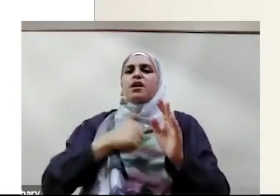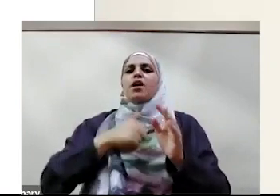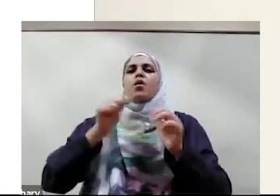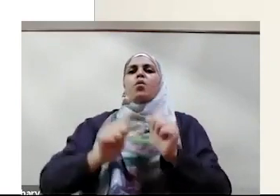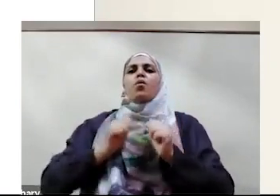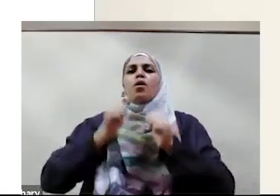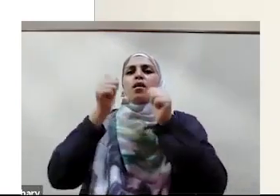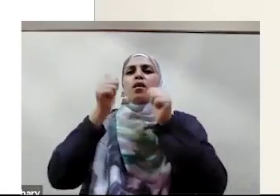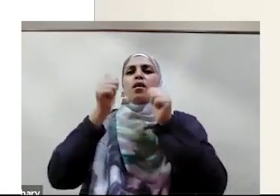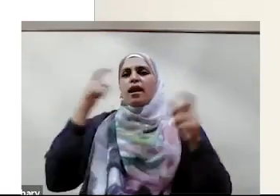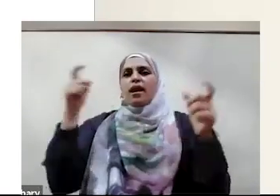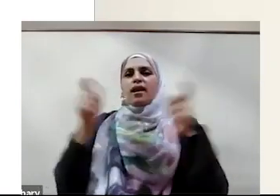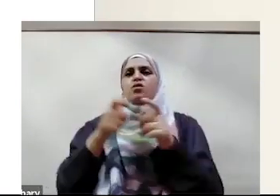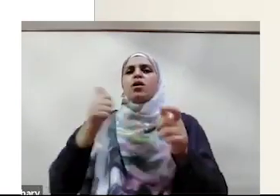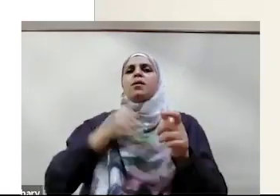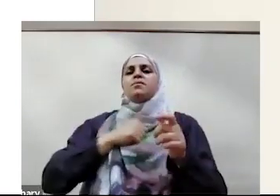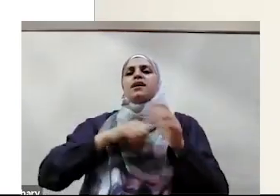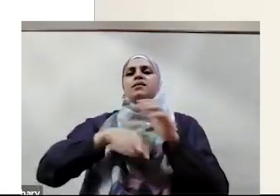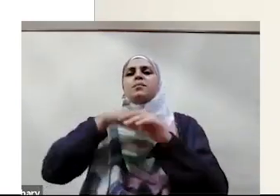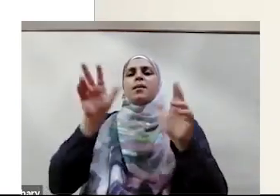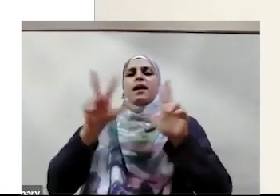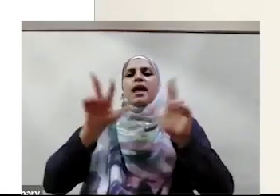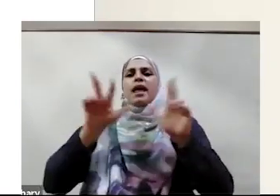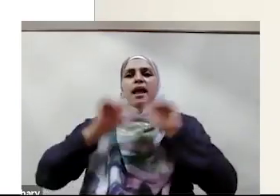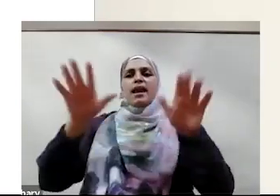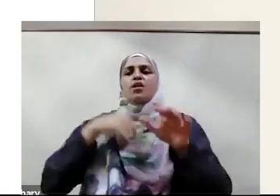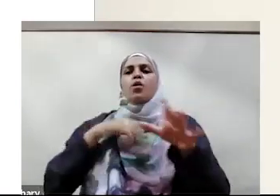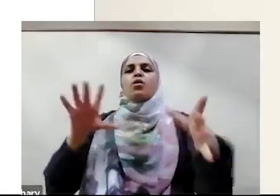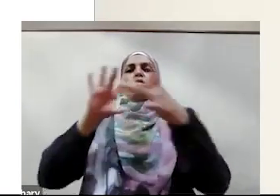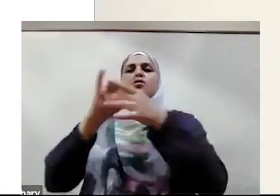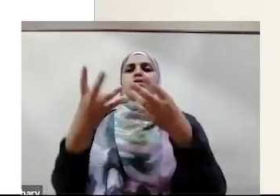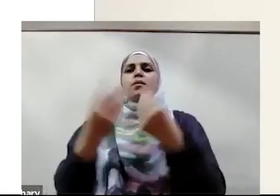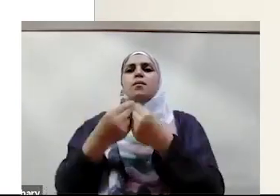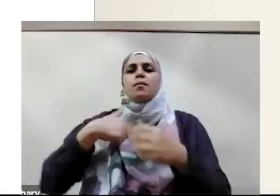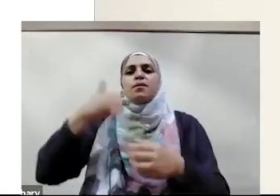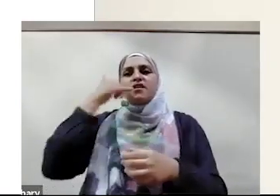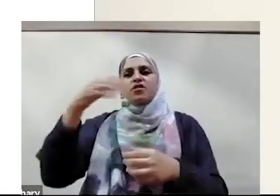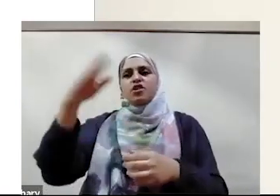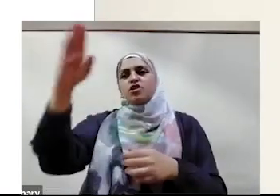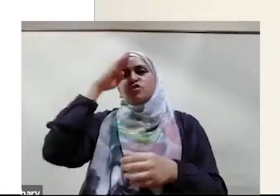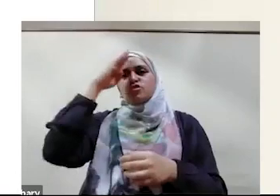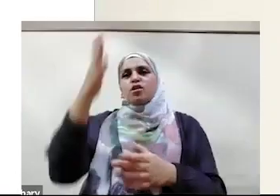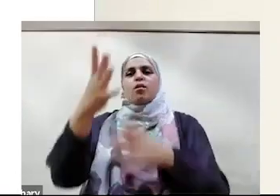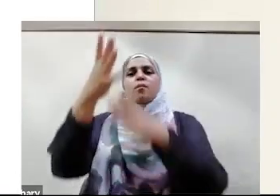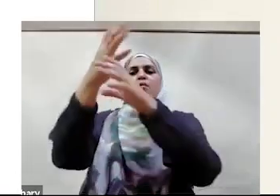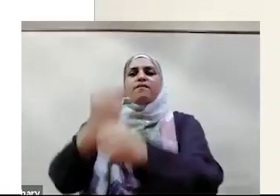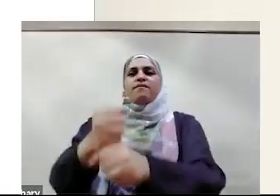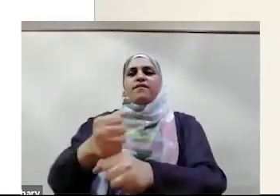الندوات اللي بنعلن عنها وتتواصلوا معانا بالتليفون. شكرا جزيلا وبالتوفيق.